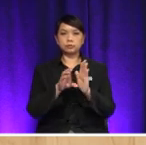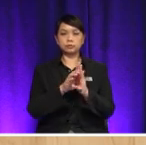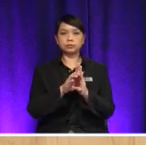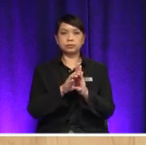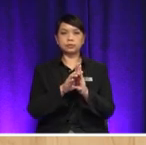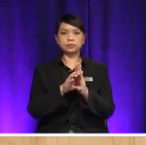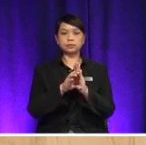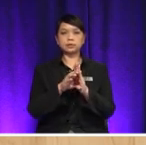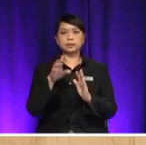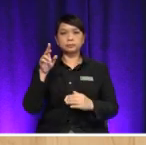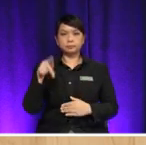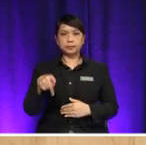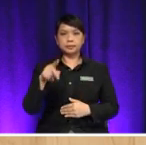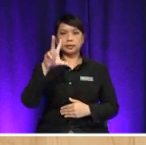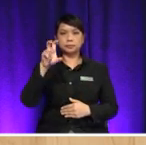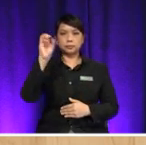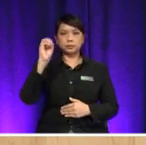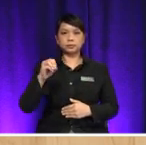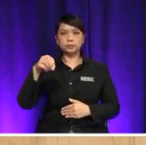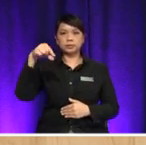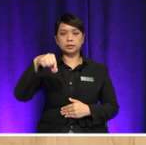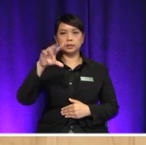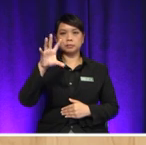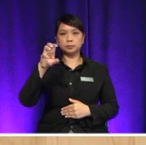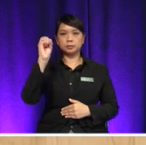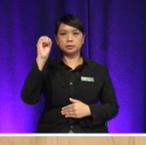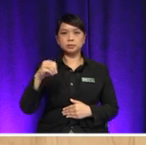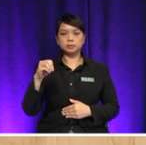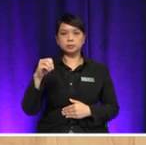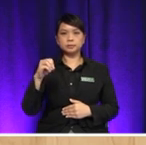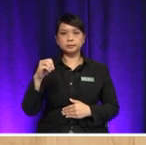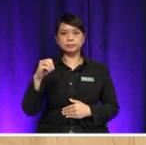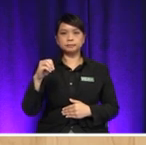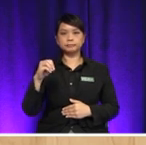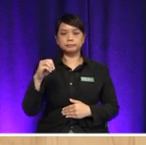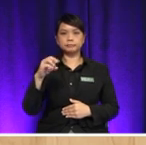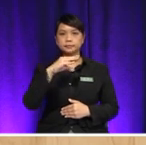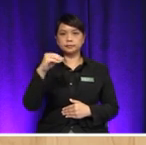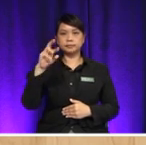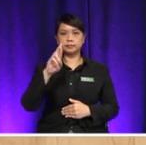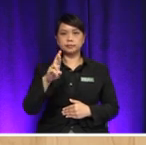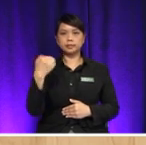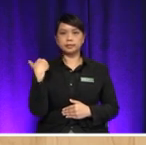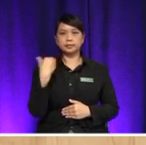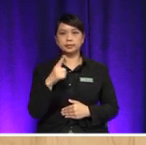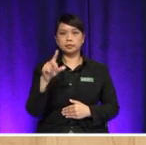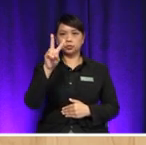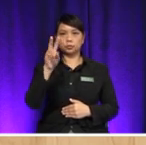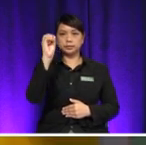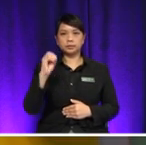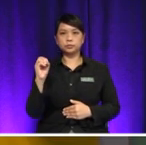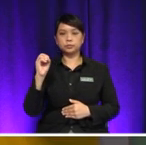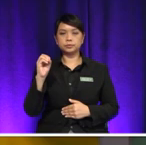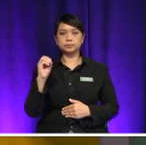ratus bahan Q5 plus dalam komponen membuat cake dan bahan art adalah 20 ratus